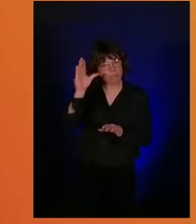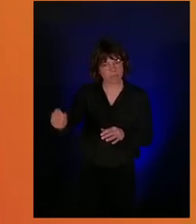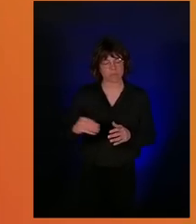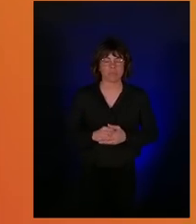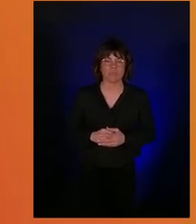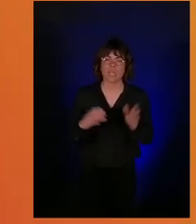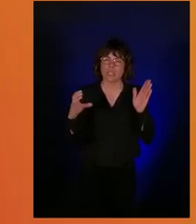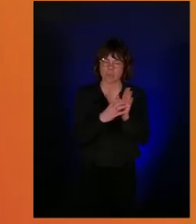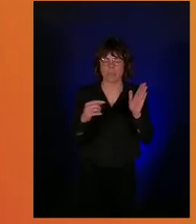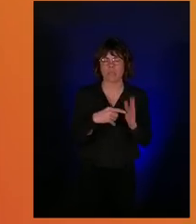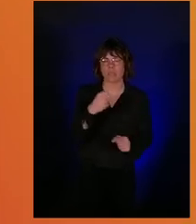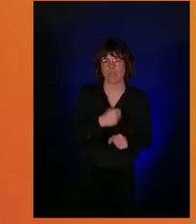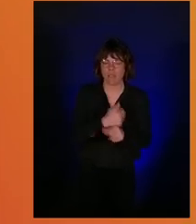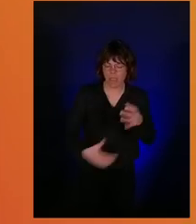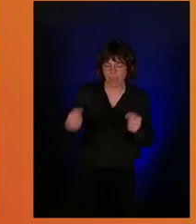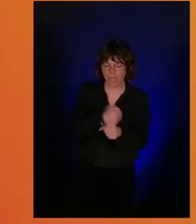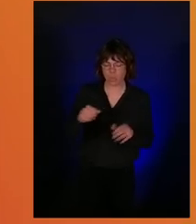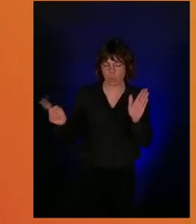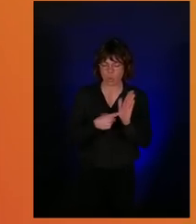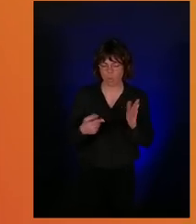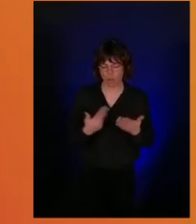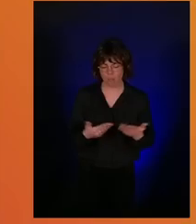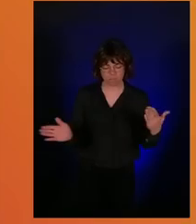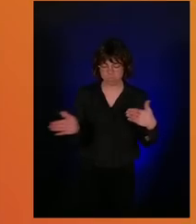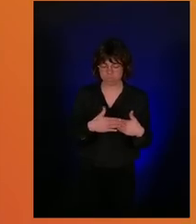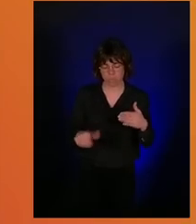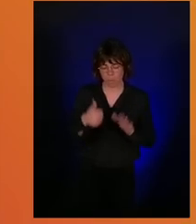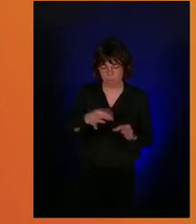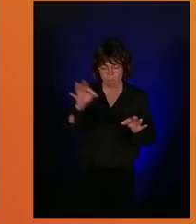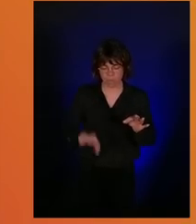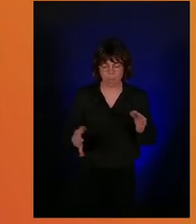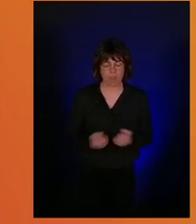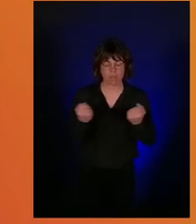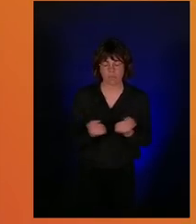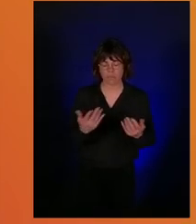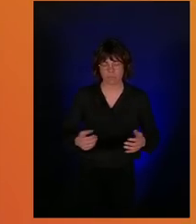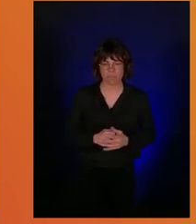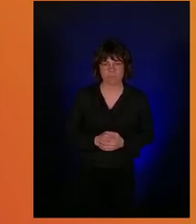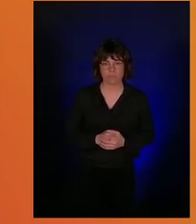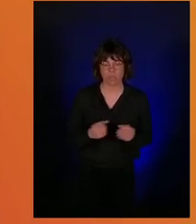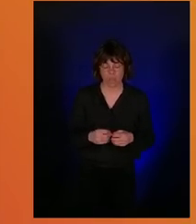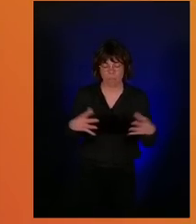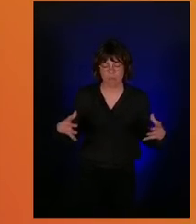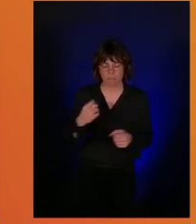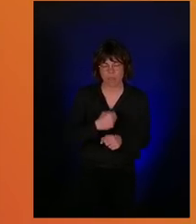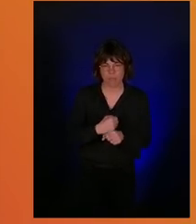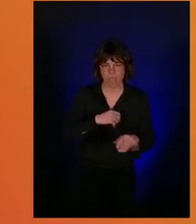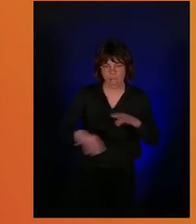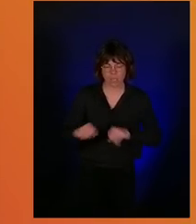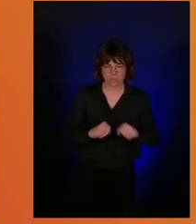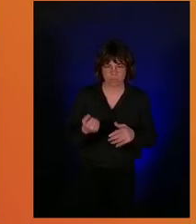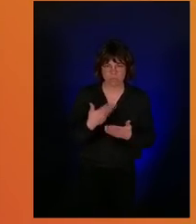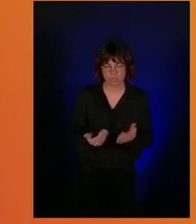Le chapitre « Le travail créateur de droits » clôt le premier axe du rapport d'activité. Il développe nos actions pour le droit aux